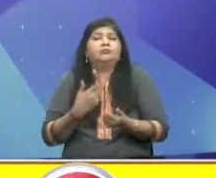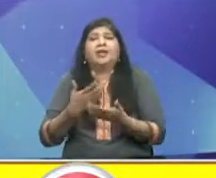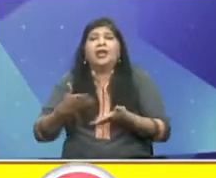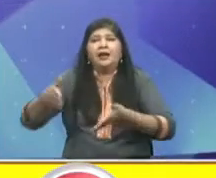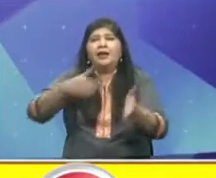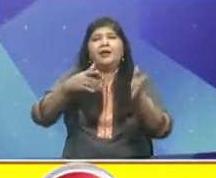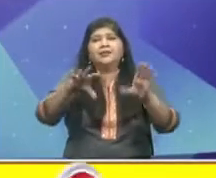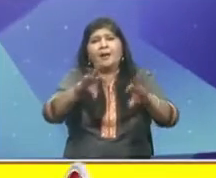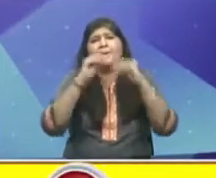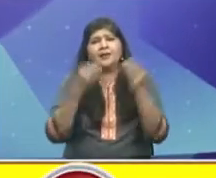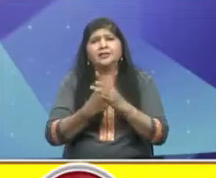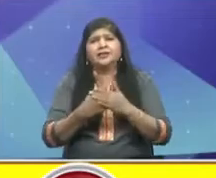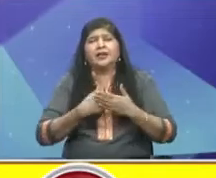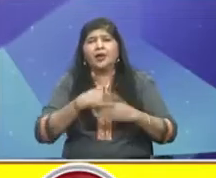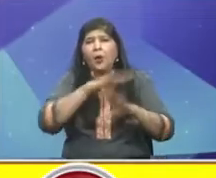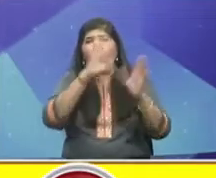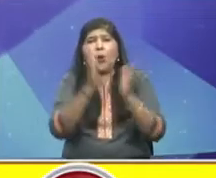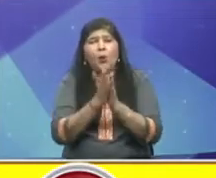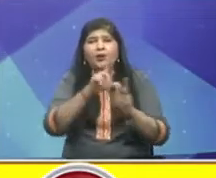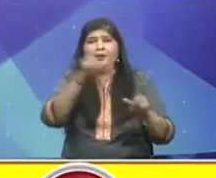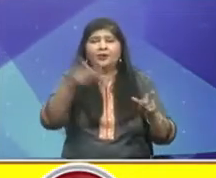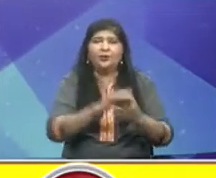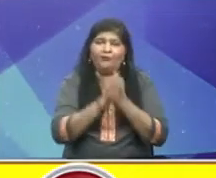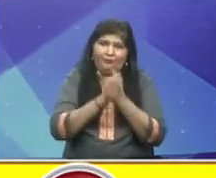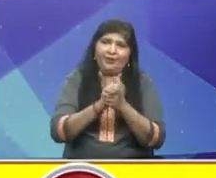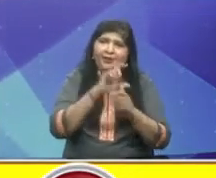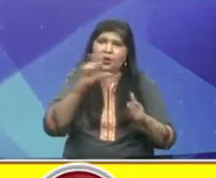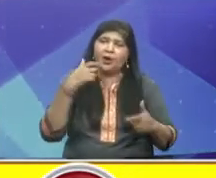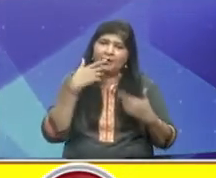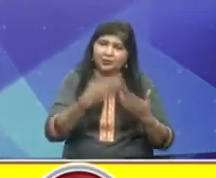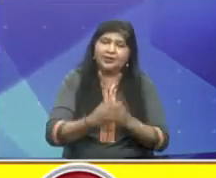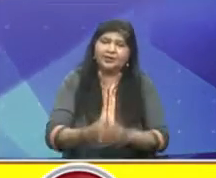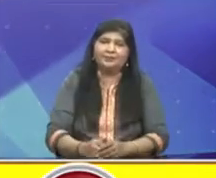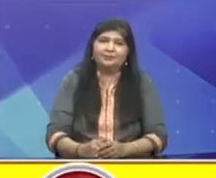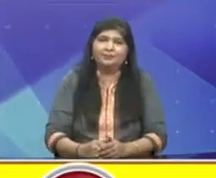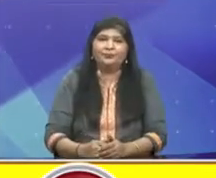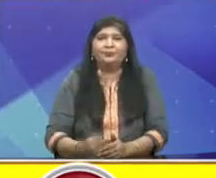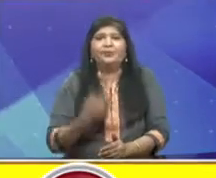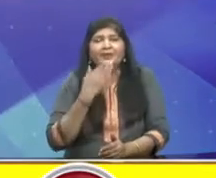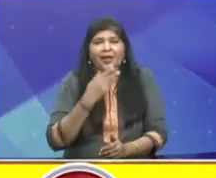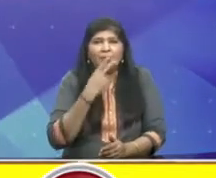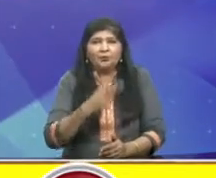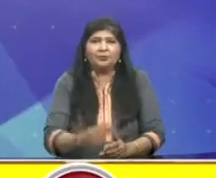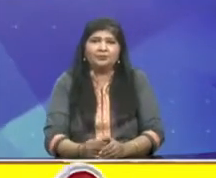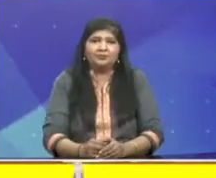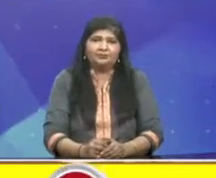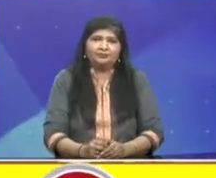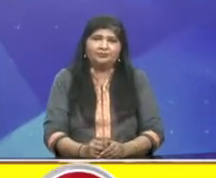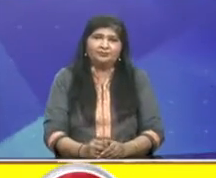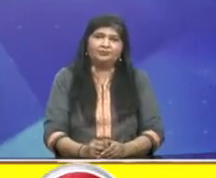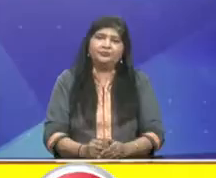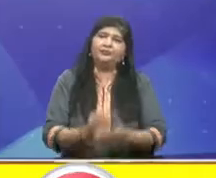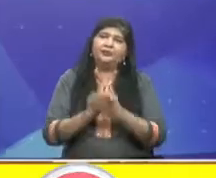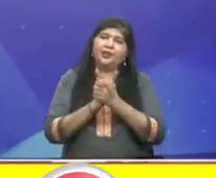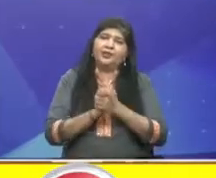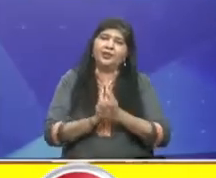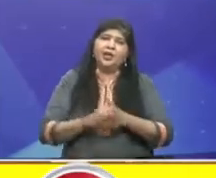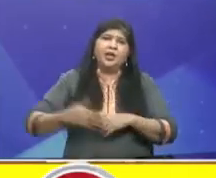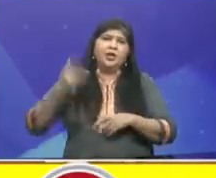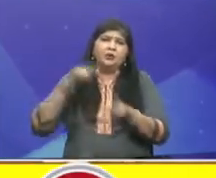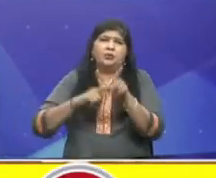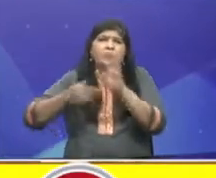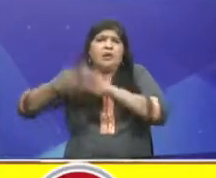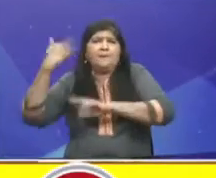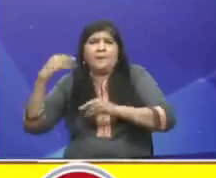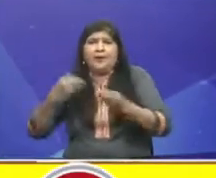खोज रहे हैं। मेरी तरफ से आपको बहुत शुभकामनाएं हैं। बहुत बहुत धन्यवाद। थैंक यू सर, थैंक यू। साथियों, कुछ सालों